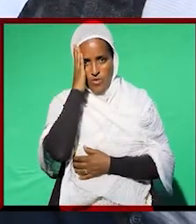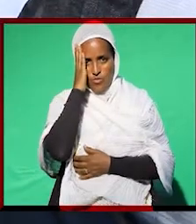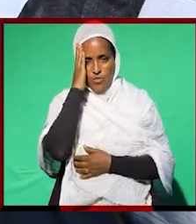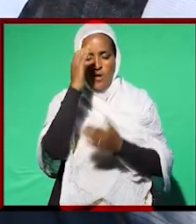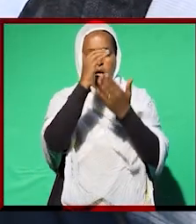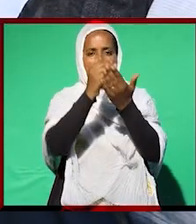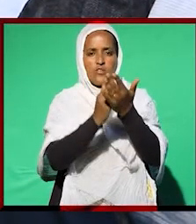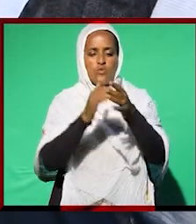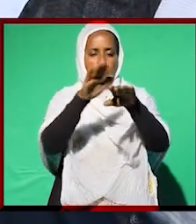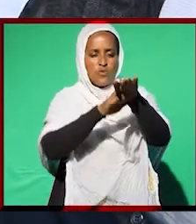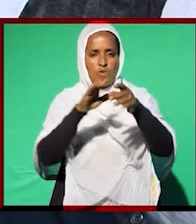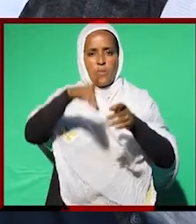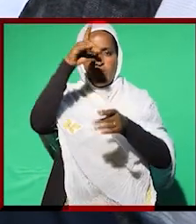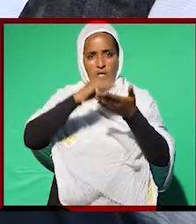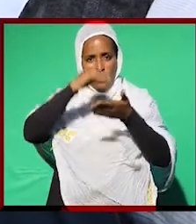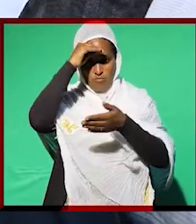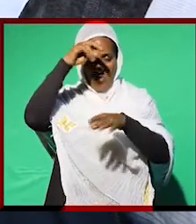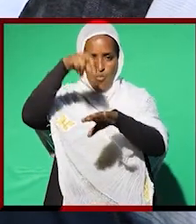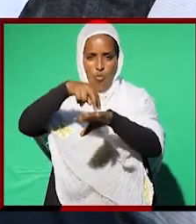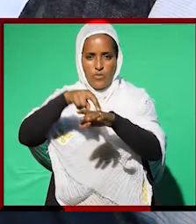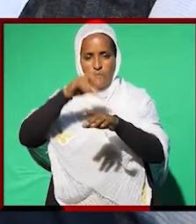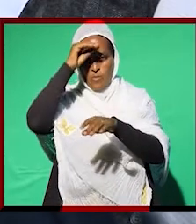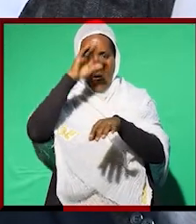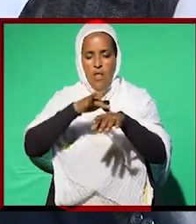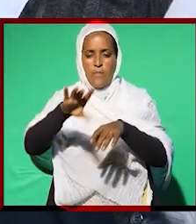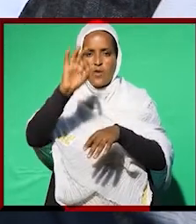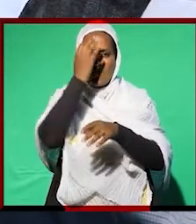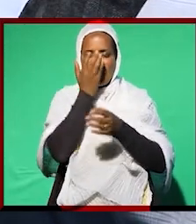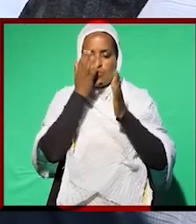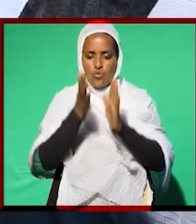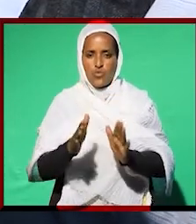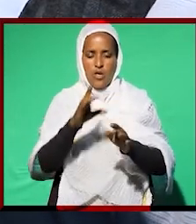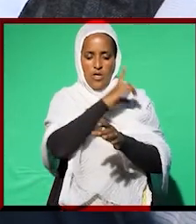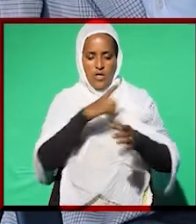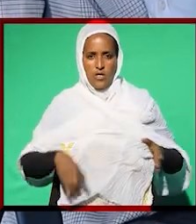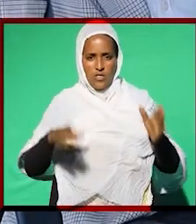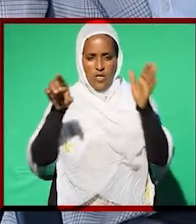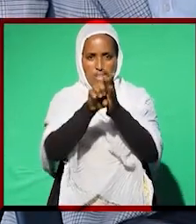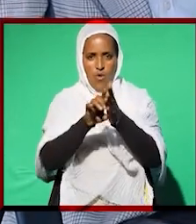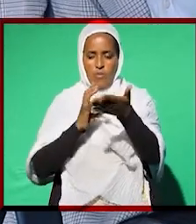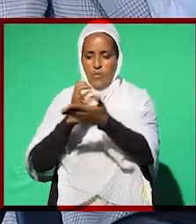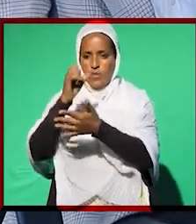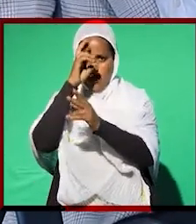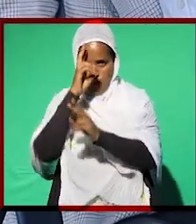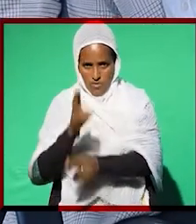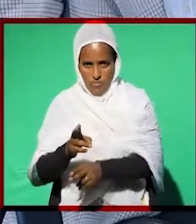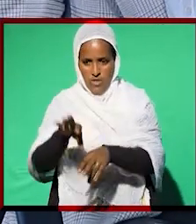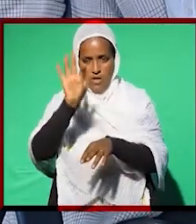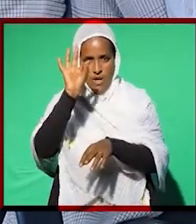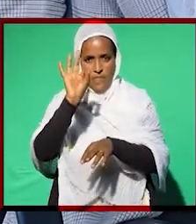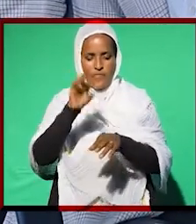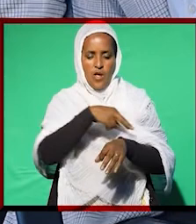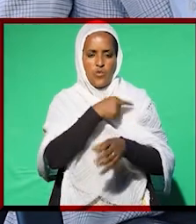እንደምሰማችሁት እንደምታቆት አጀንዳው የሚላሰሰው በከፍተኛ ትምህርት ተቋማት በመመር ላይ የሚገኙ ኦርቶዶክሳውያን መመናን ህገ መንግስታዊ መብታቸው